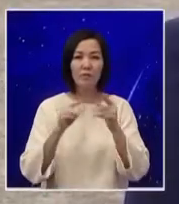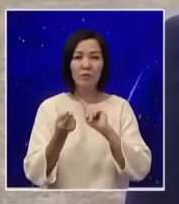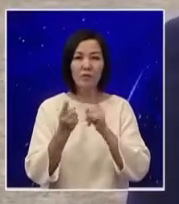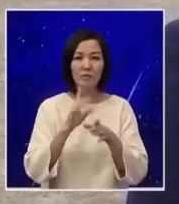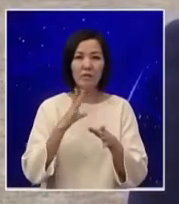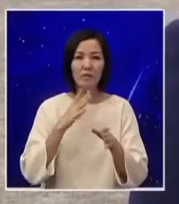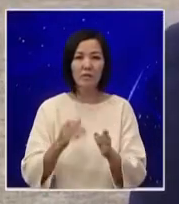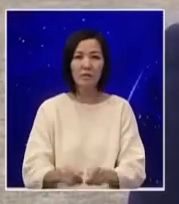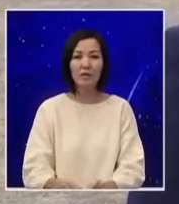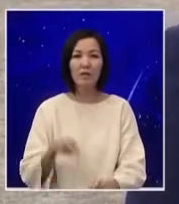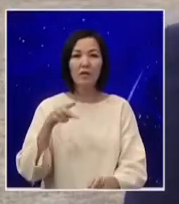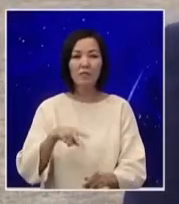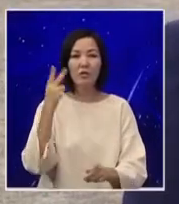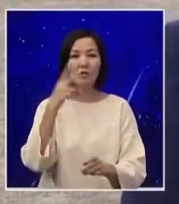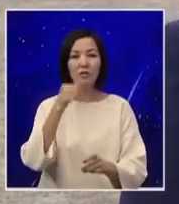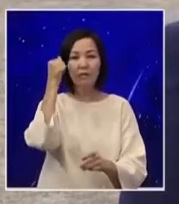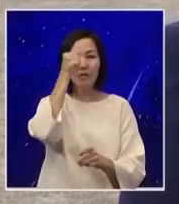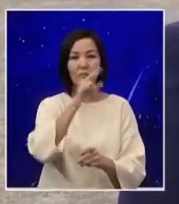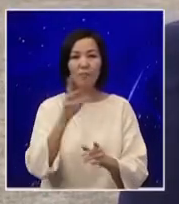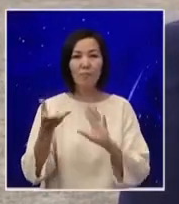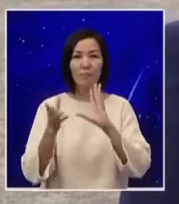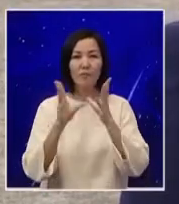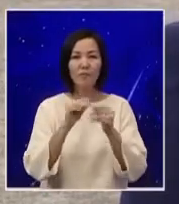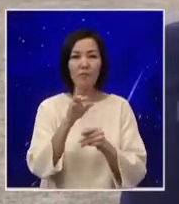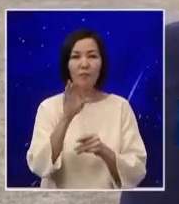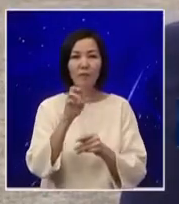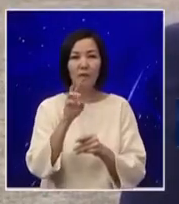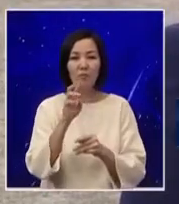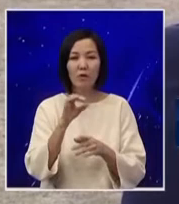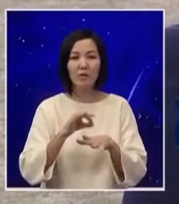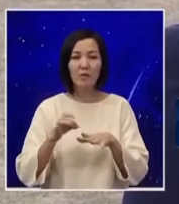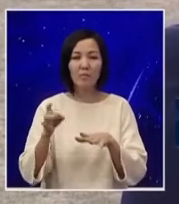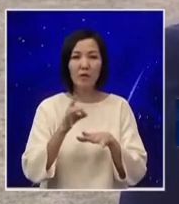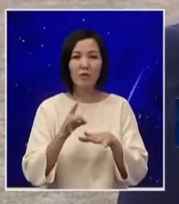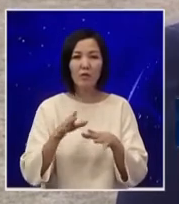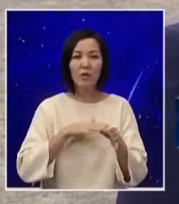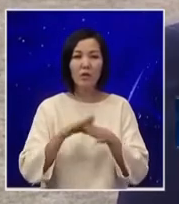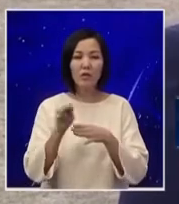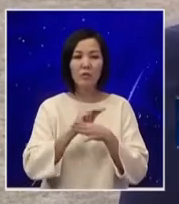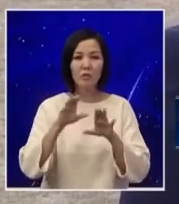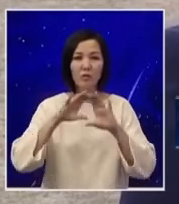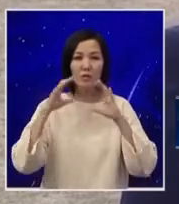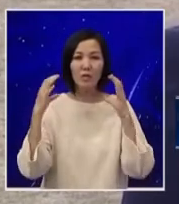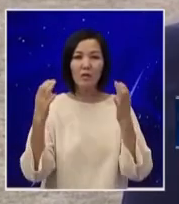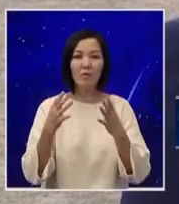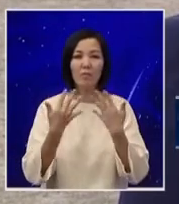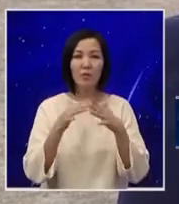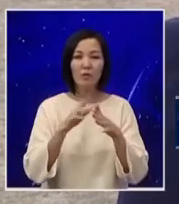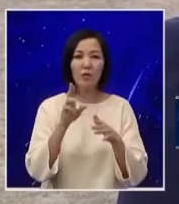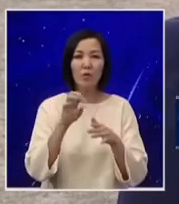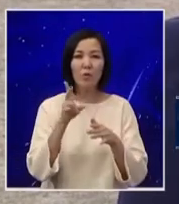2 даже двадцатом году по кировскому району был проведен текущий ремонт центрального районного поселка ковал и